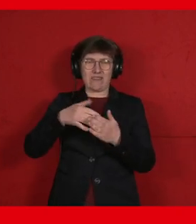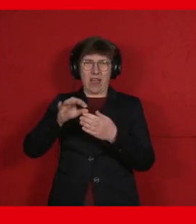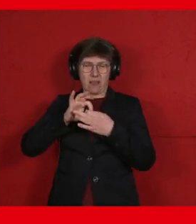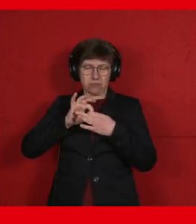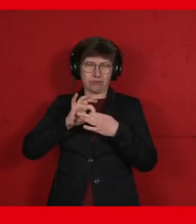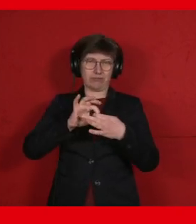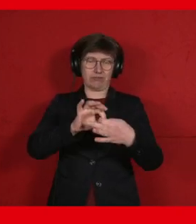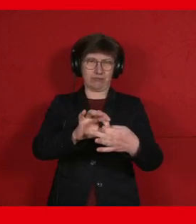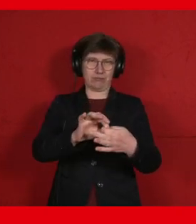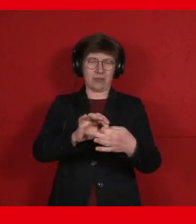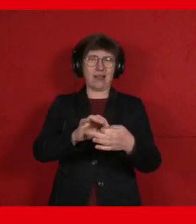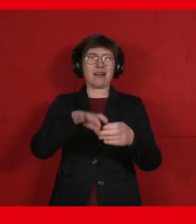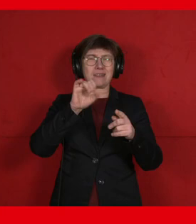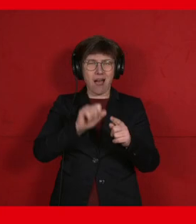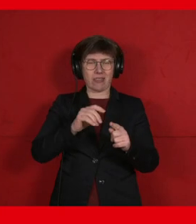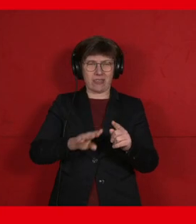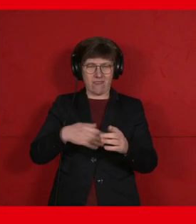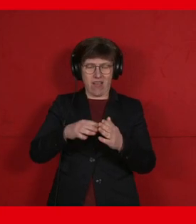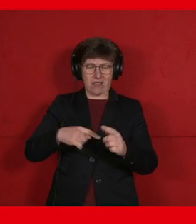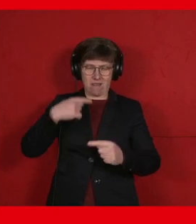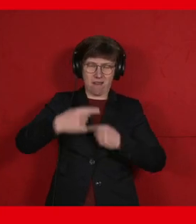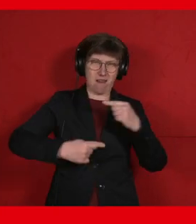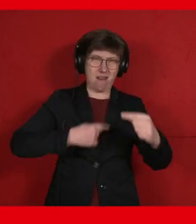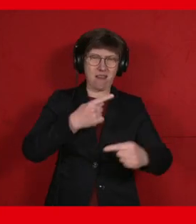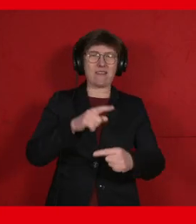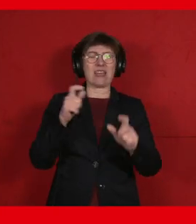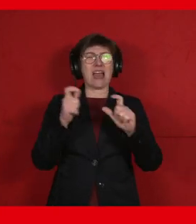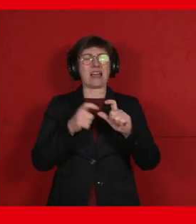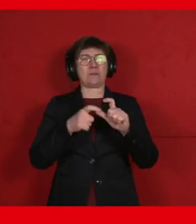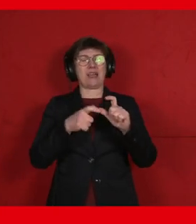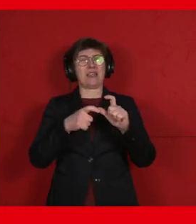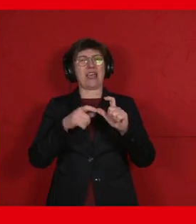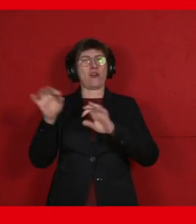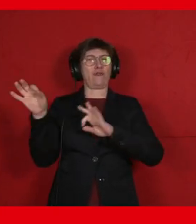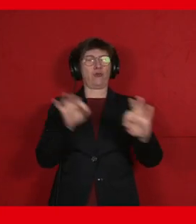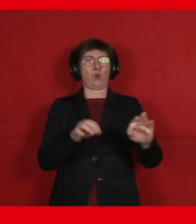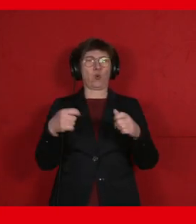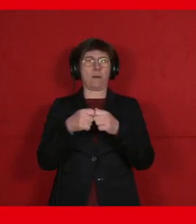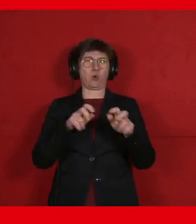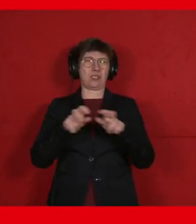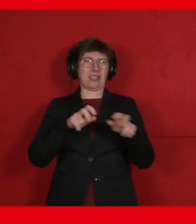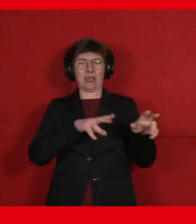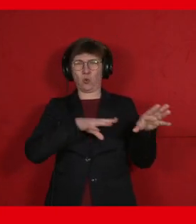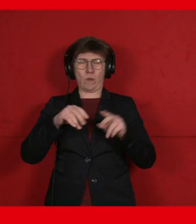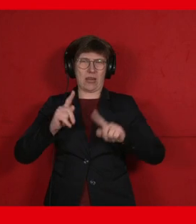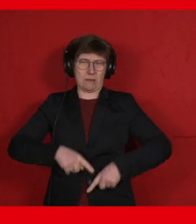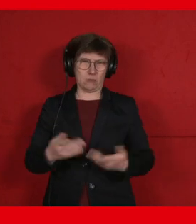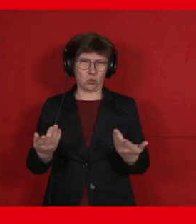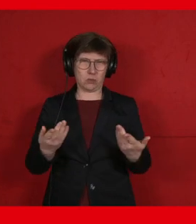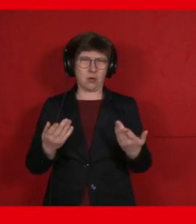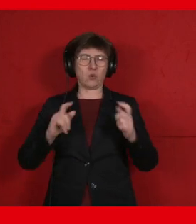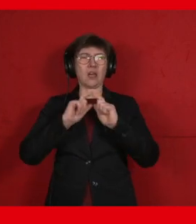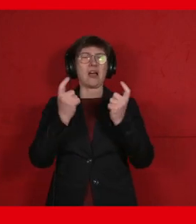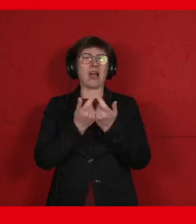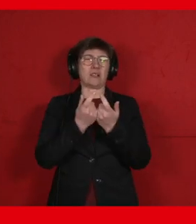muss, der kann eigentlich nur so weiterführen, dass die SPD die Führung dieser Bundesregierung übernimmt und dass der